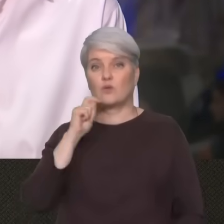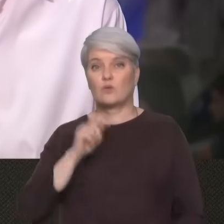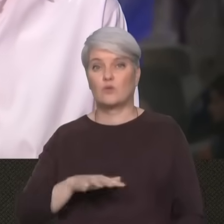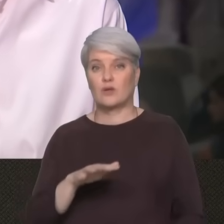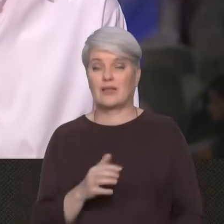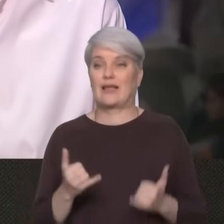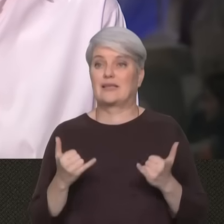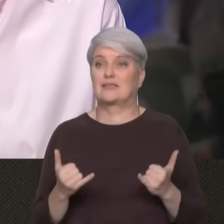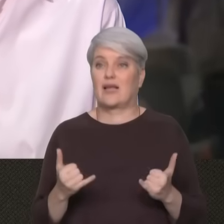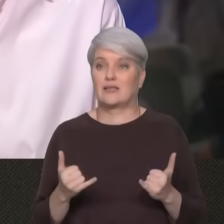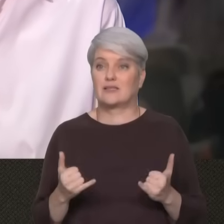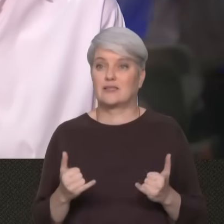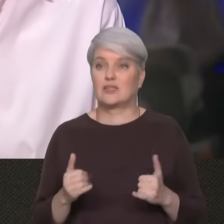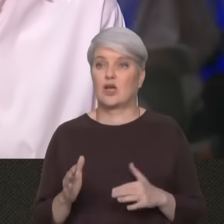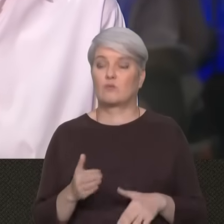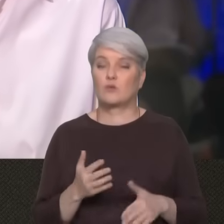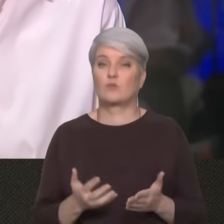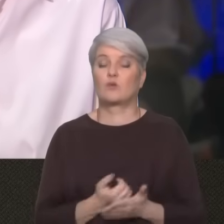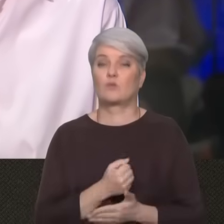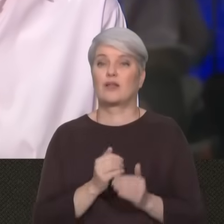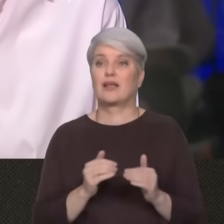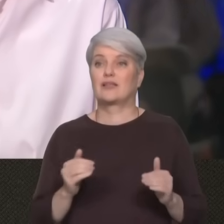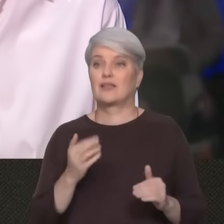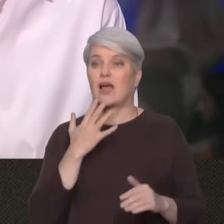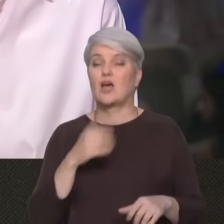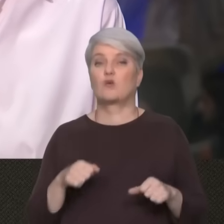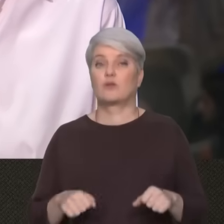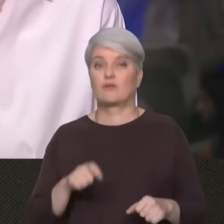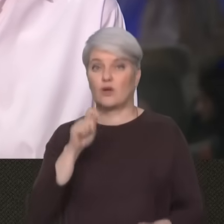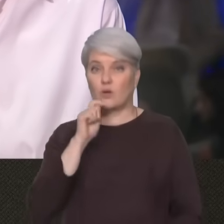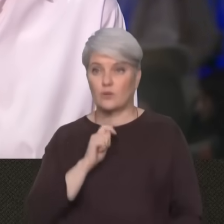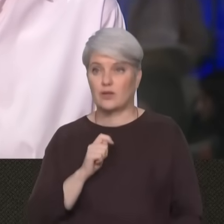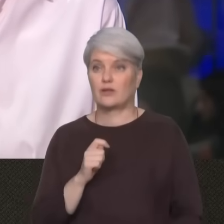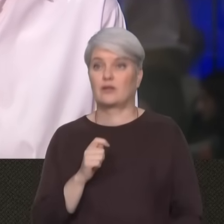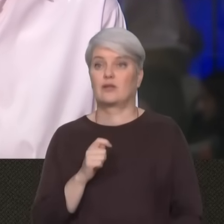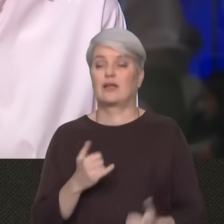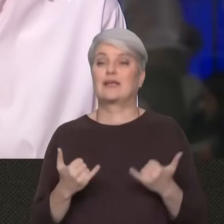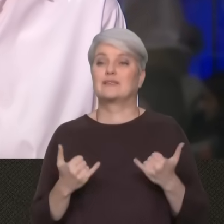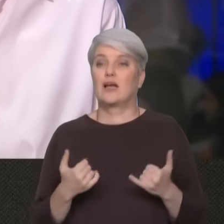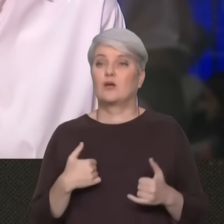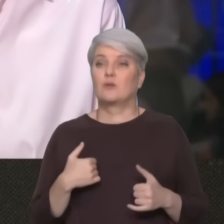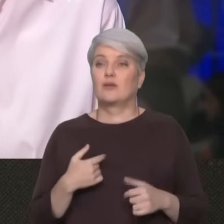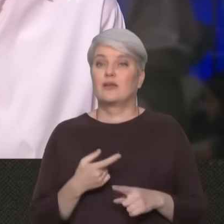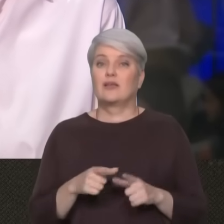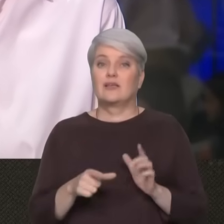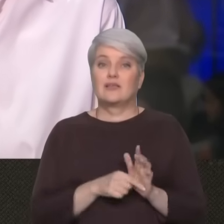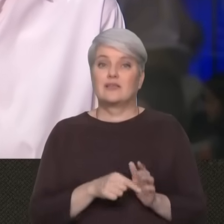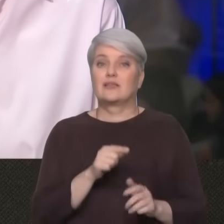От. І зараз потім набули діти їх громадянство України. От зараз ми з ними і